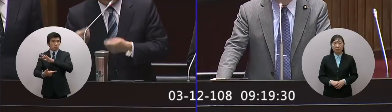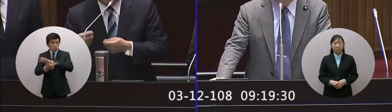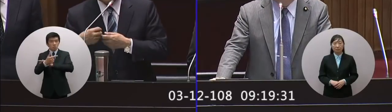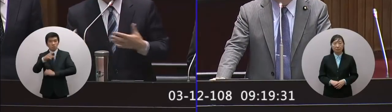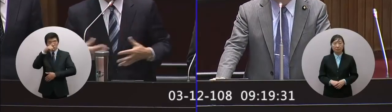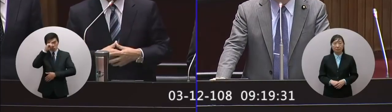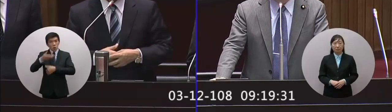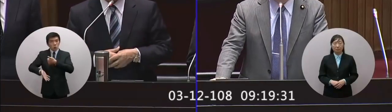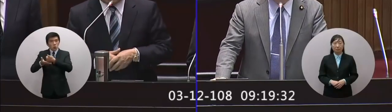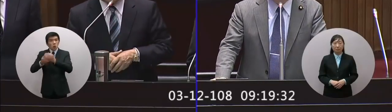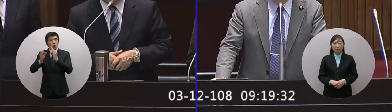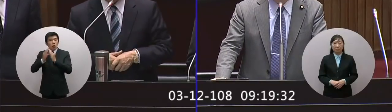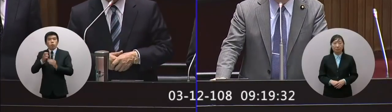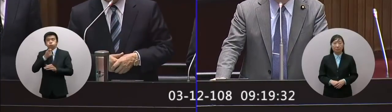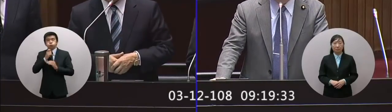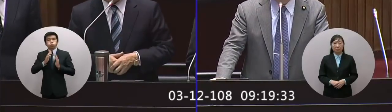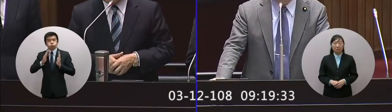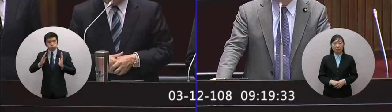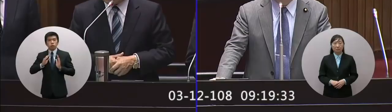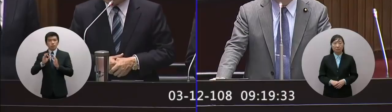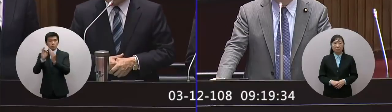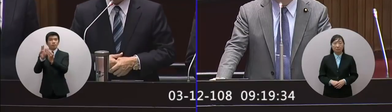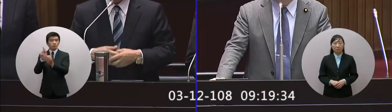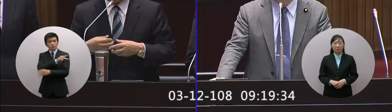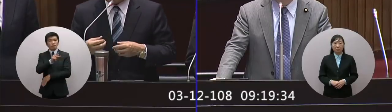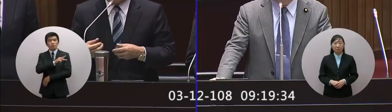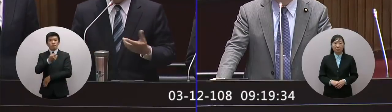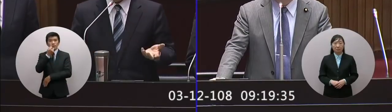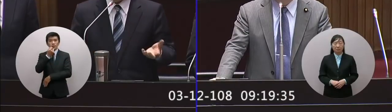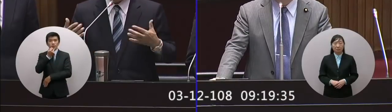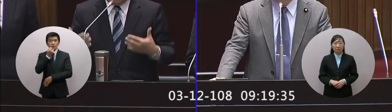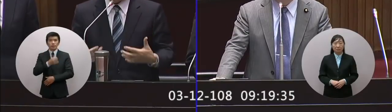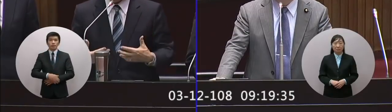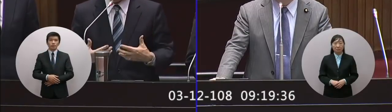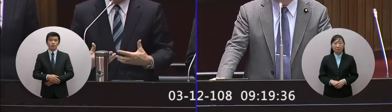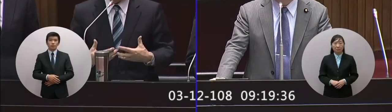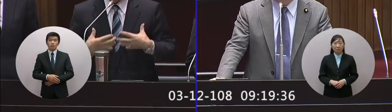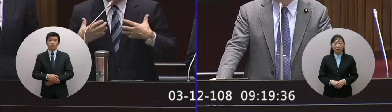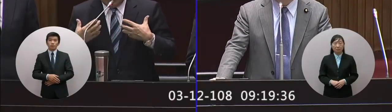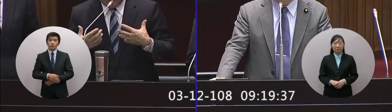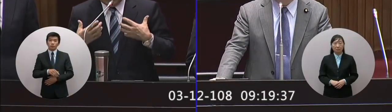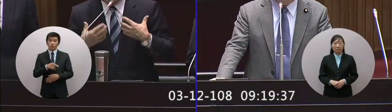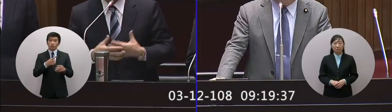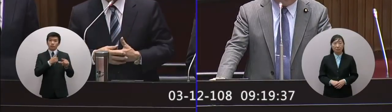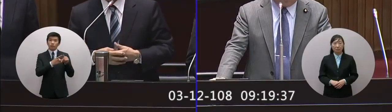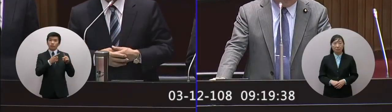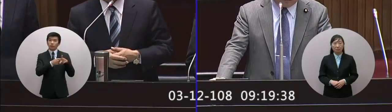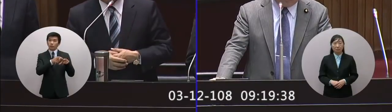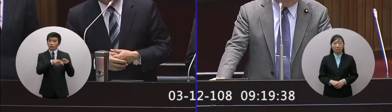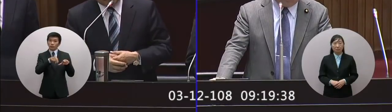款给更多的中小企业，让中小企业从放款考核中来